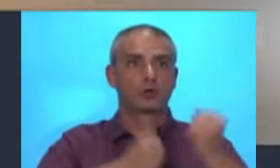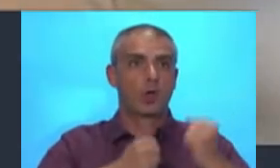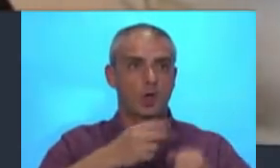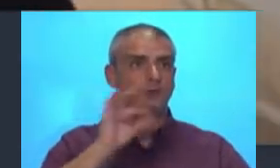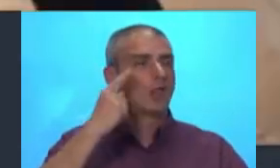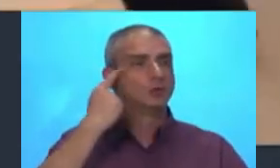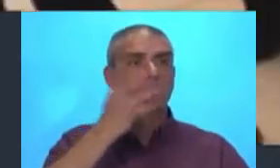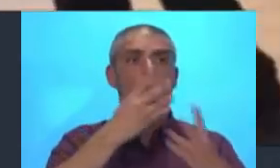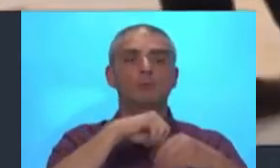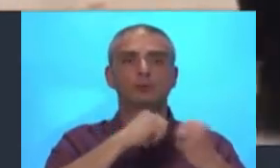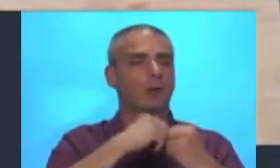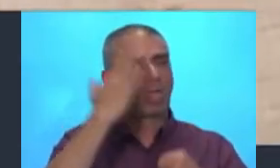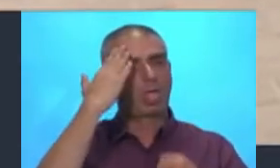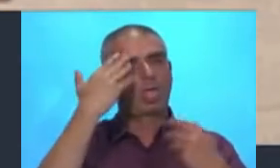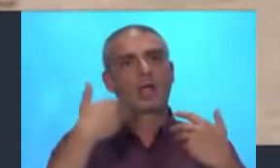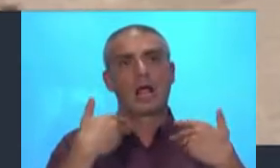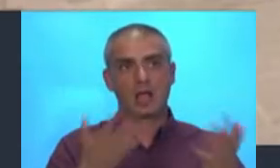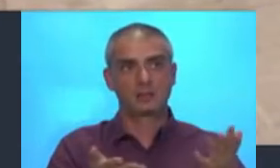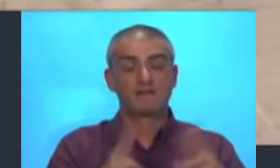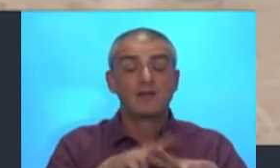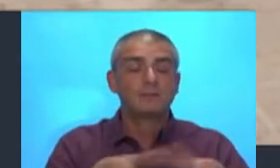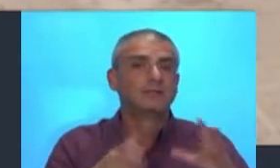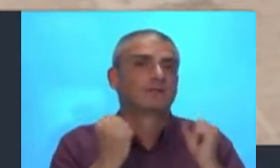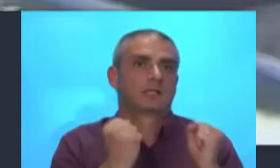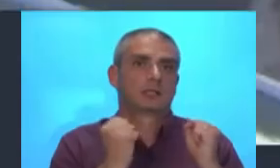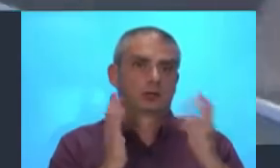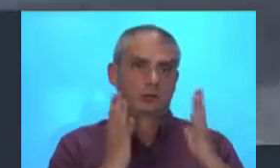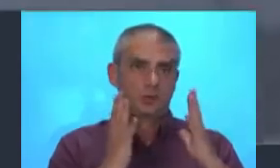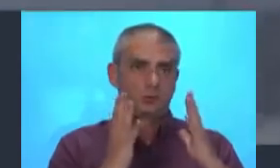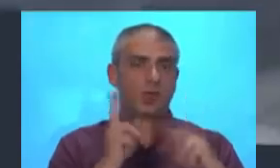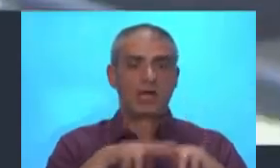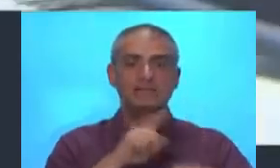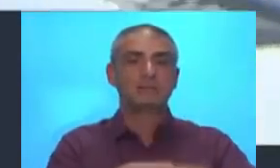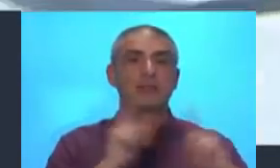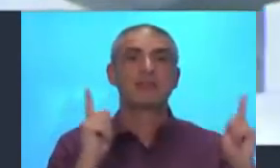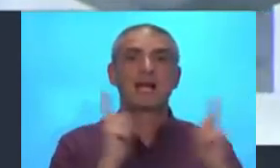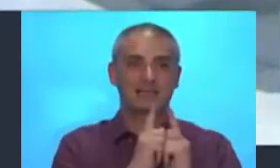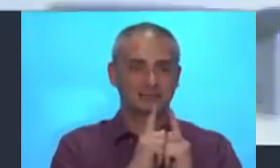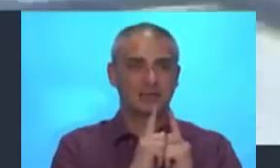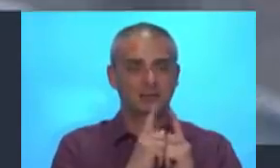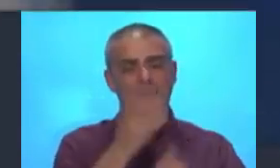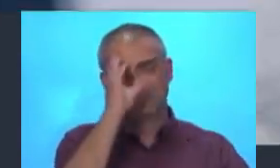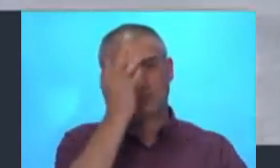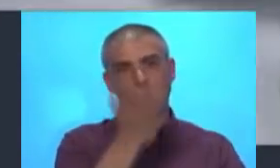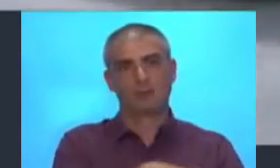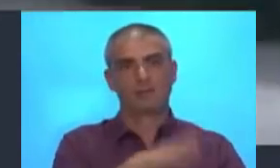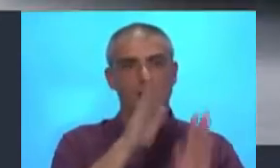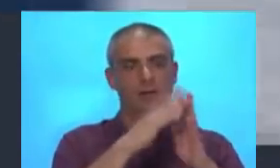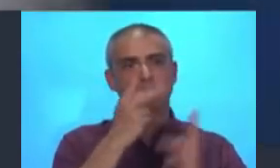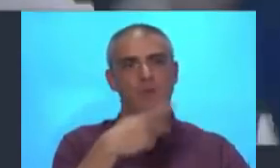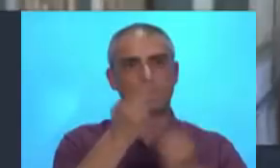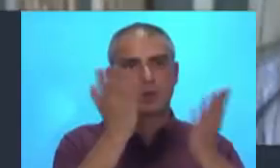המשפחתי, חסר הכרה ובמצב קשה מאוד. זמן קצר לאחר מכן נפטר בבית החולים